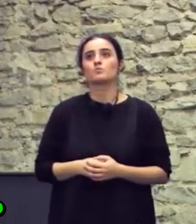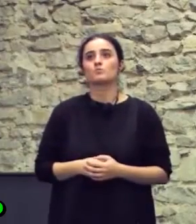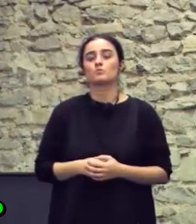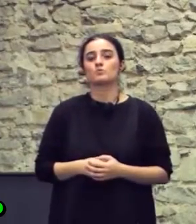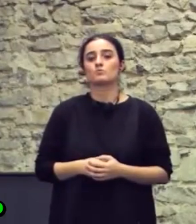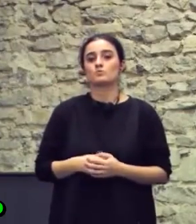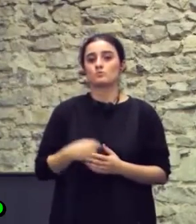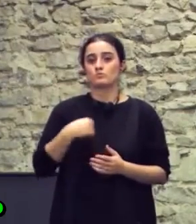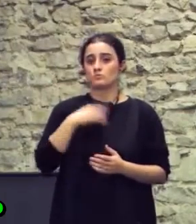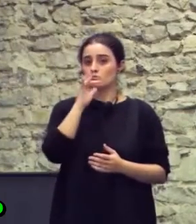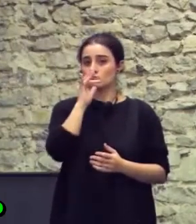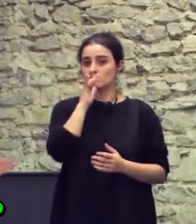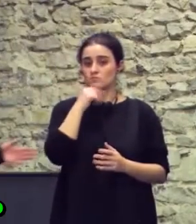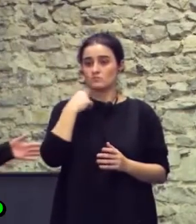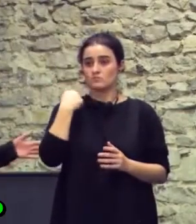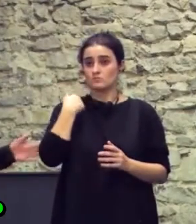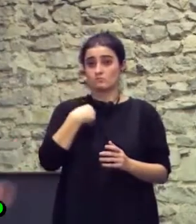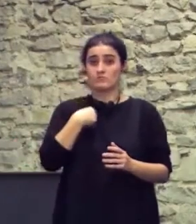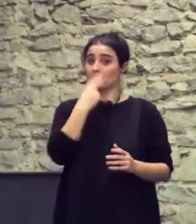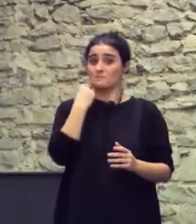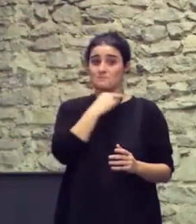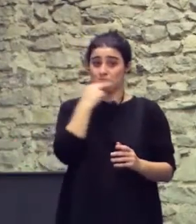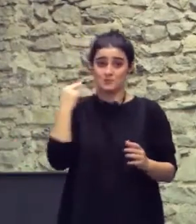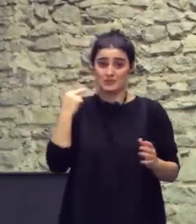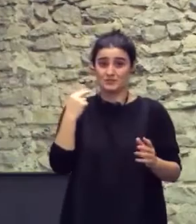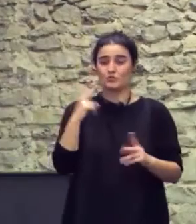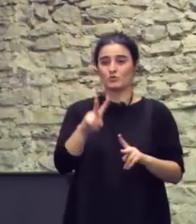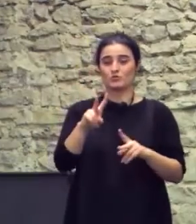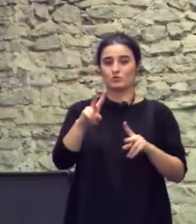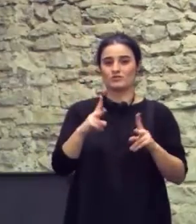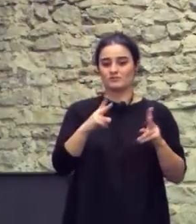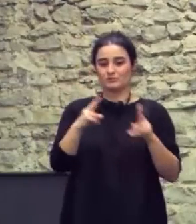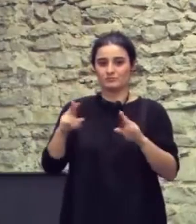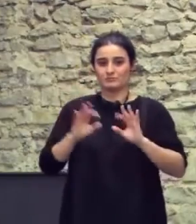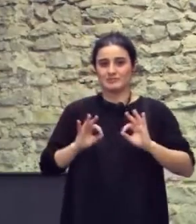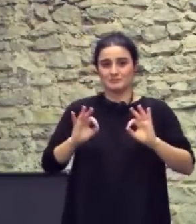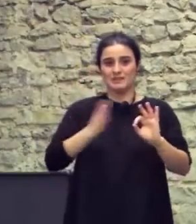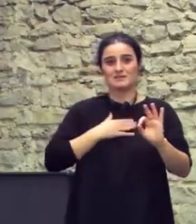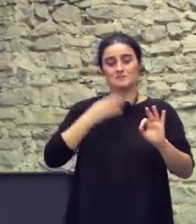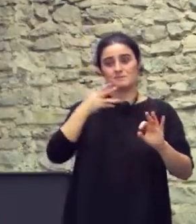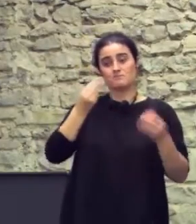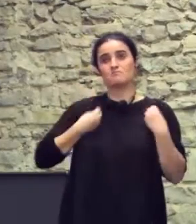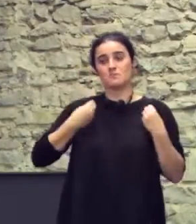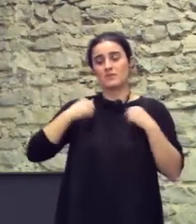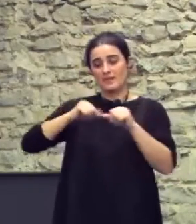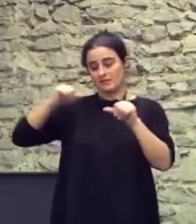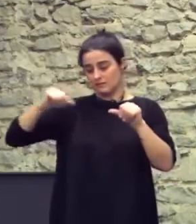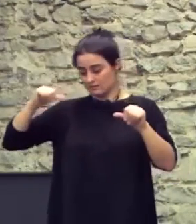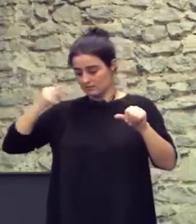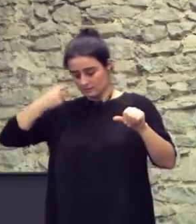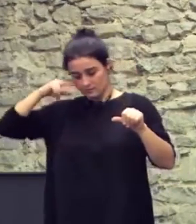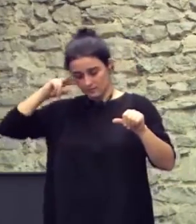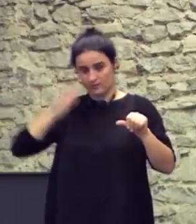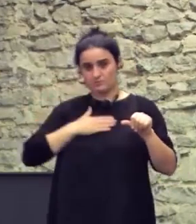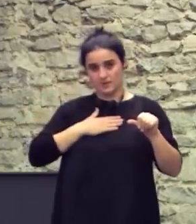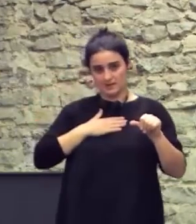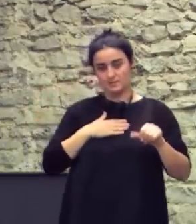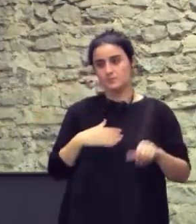Abilatuko naiz eta hala prometitu dudalako bi momentu berezitatik, nire bizitzako, nire esperientziako bi